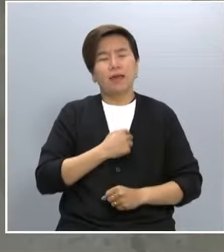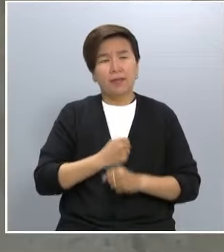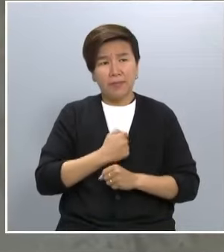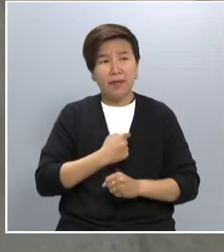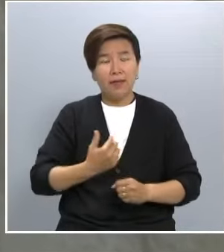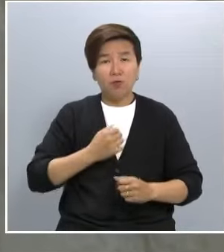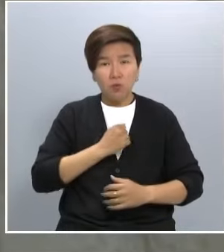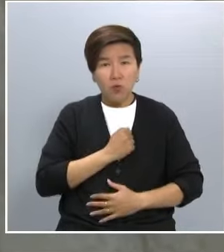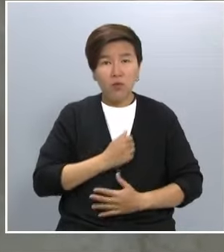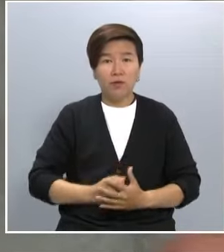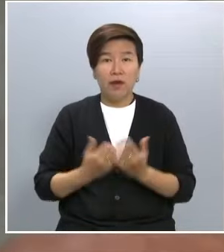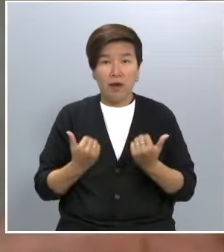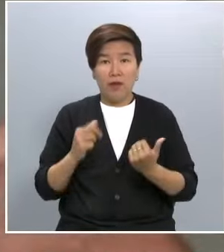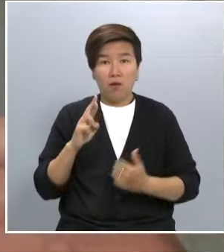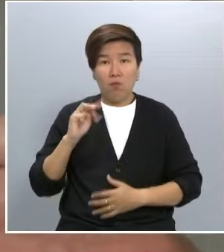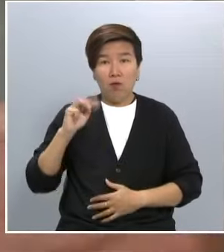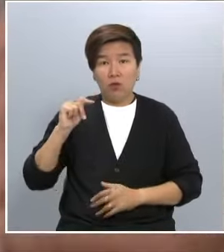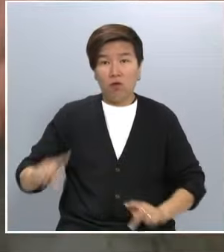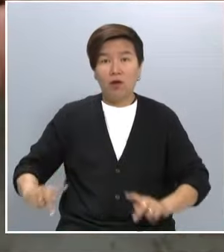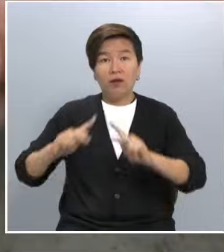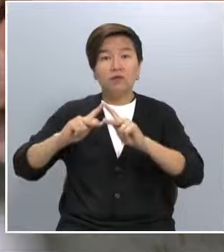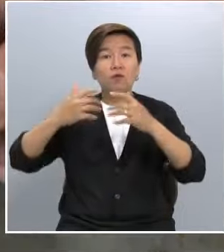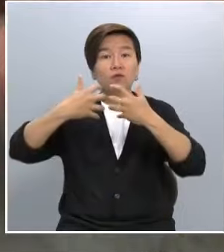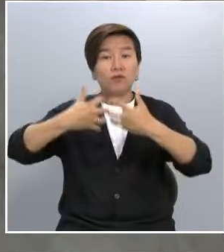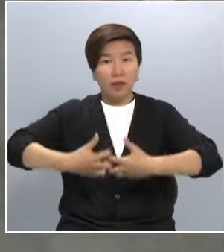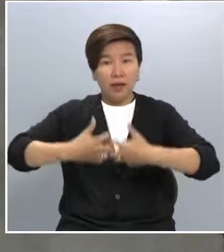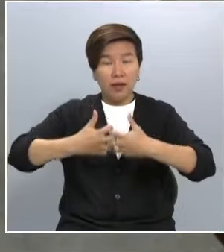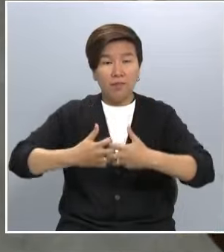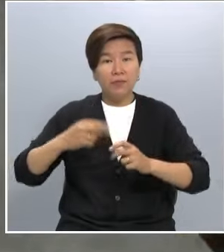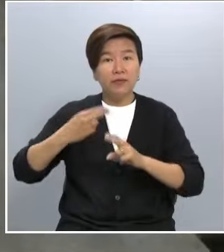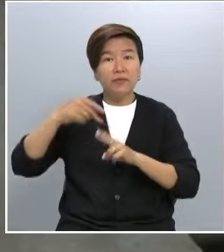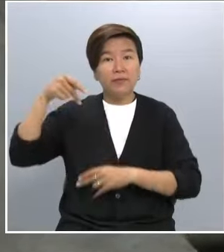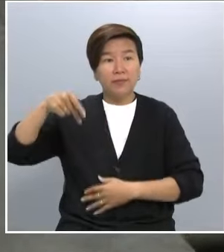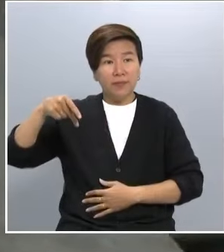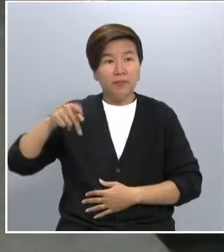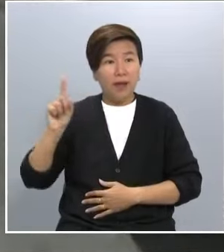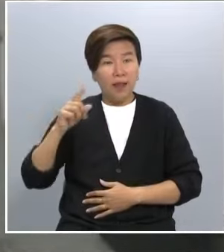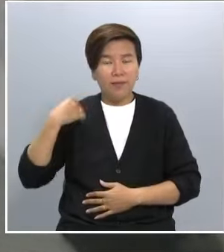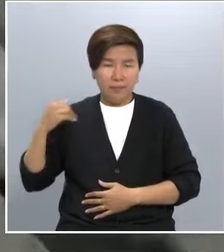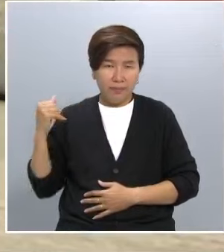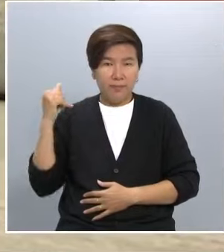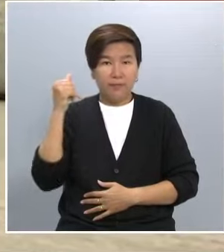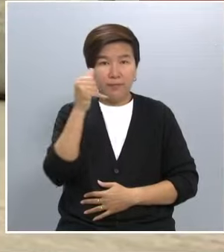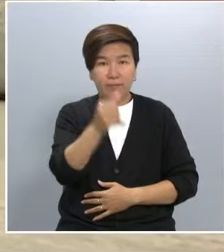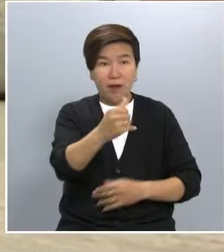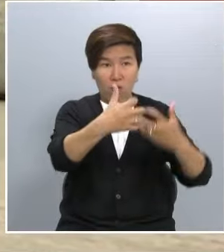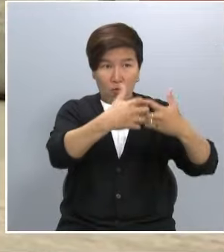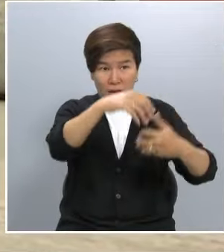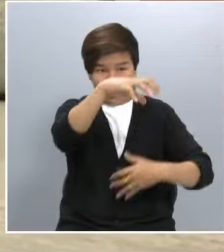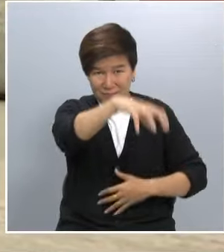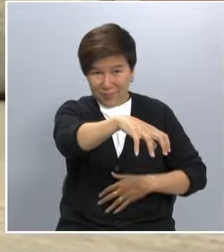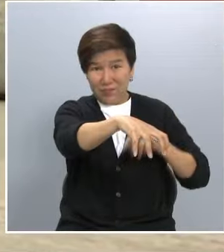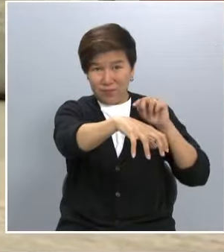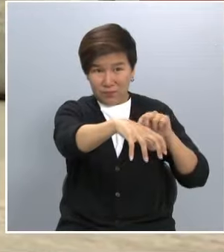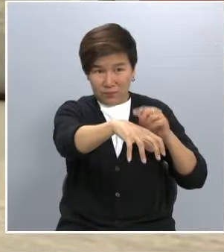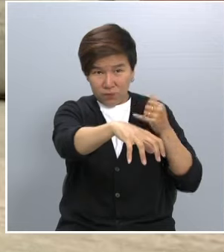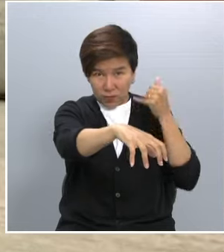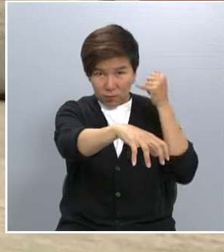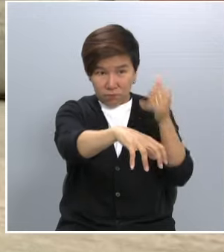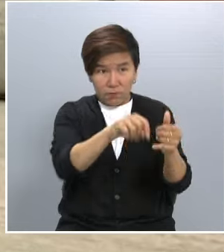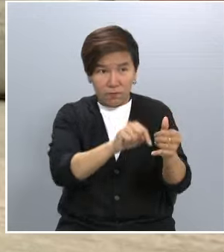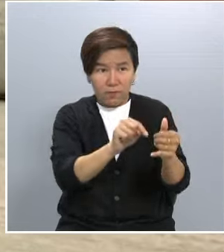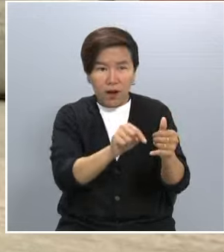และล่าสุดทางรัฐมนตรีว่าการกระทรวงอุตสาหกรรมค่ะคุณพิมพ์ภัทราวิชัยกุลก็ลงพื้นที่ไปที่โรงงานหลอมโลหะแห่งนี้นะคะไป